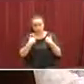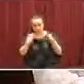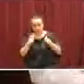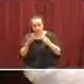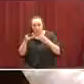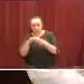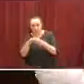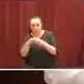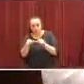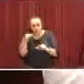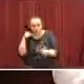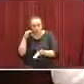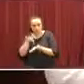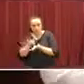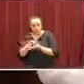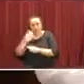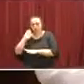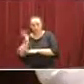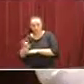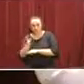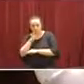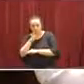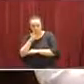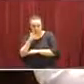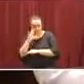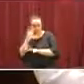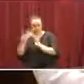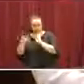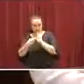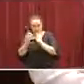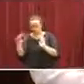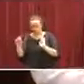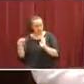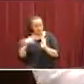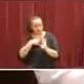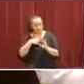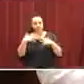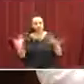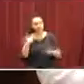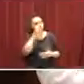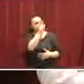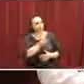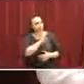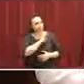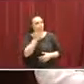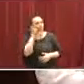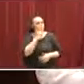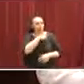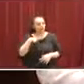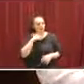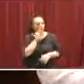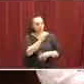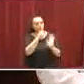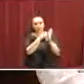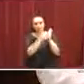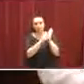estat o que va ser o que serà condemnat per aquests casos. Llavors, en aquesta situació, li volem demanar a la senyora Armengol quines